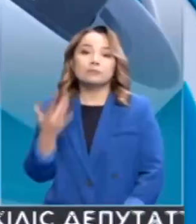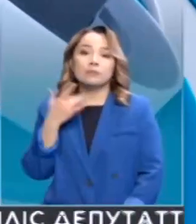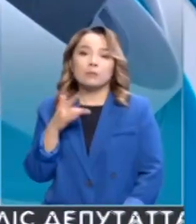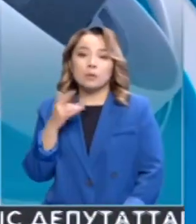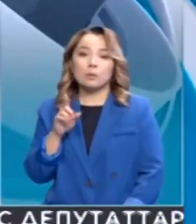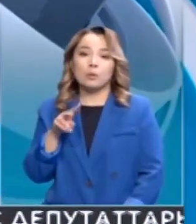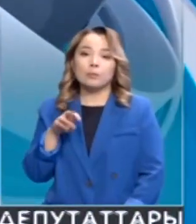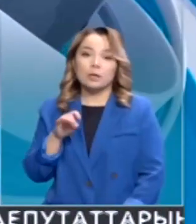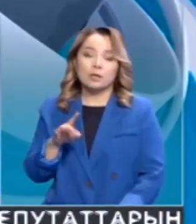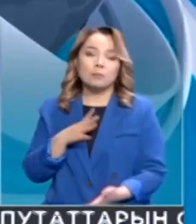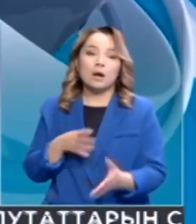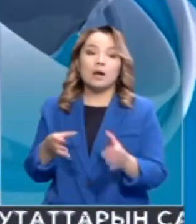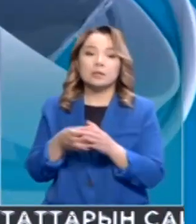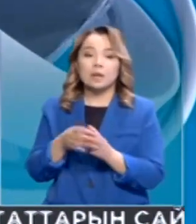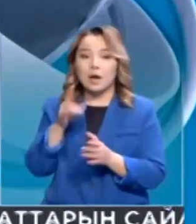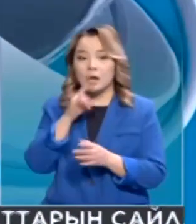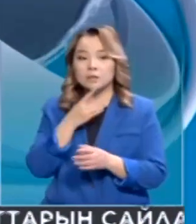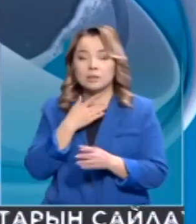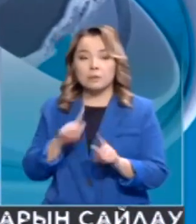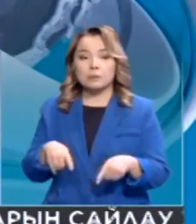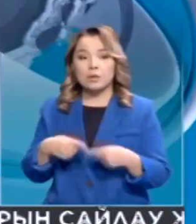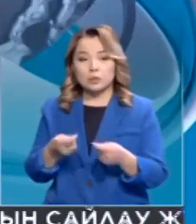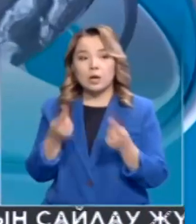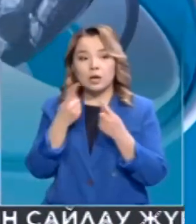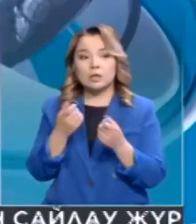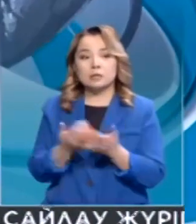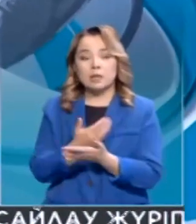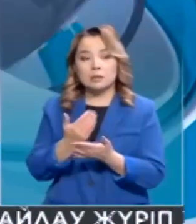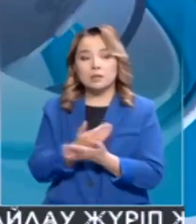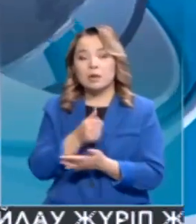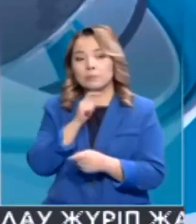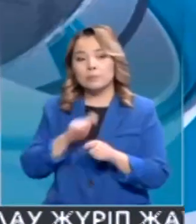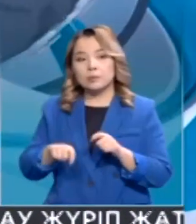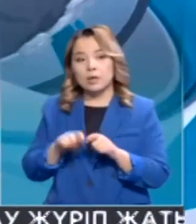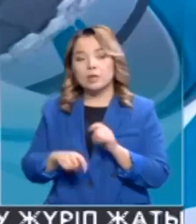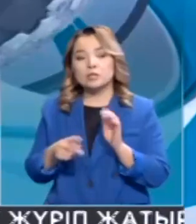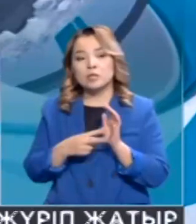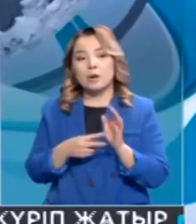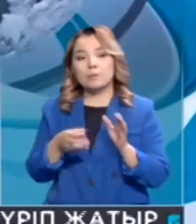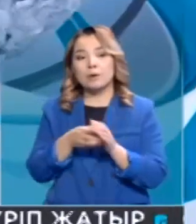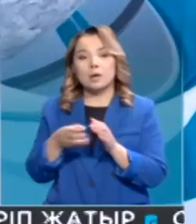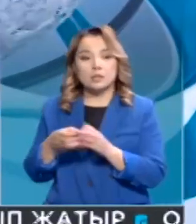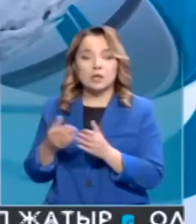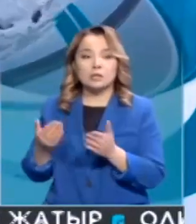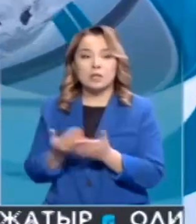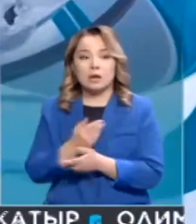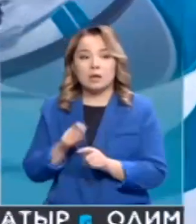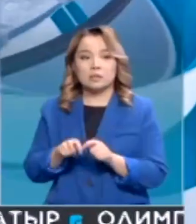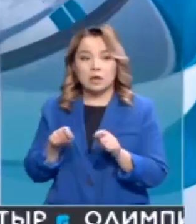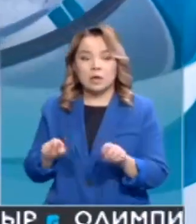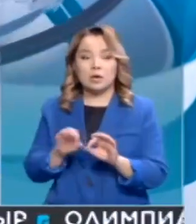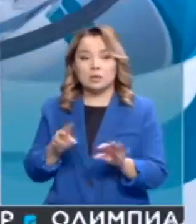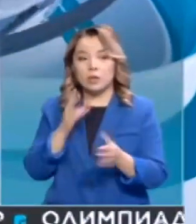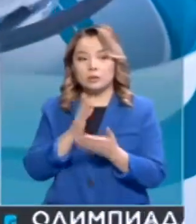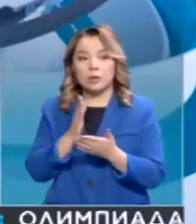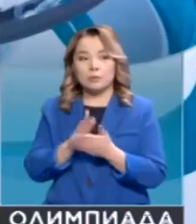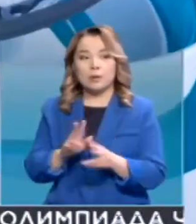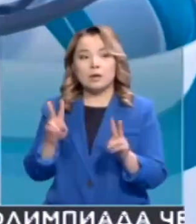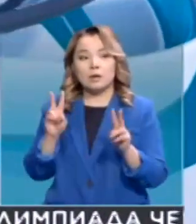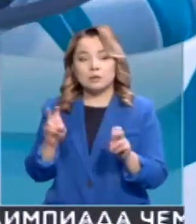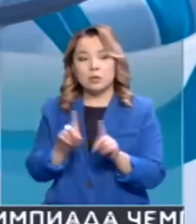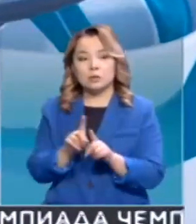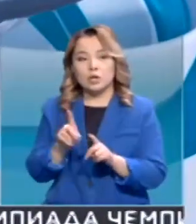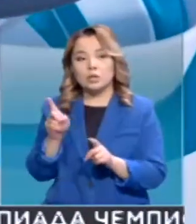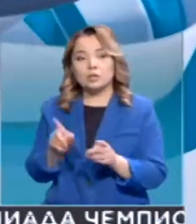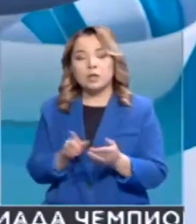Американың Bloomberg агенттігі қазақстандықтардың дауыс беріп жатқанын хабарлай отырып, бақ сынайтын 7 партияның екеуінің жаңа екеніне тоқталған. Сонымен қатар мақала авторы бұл